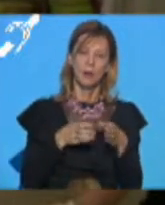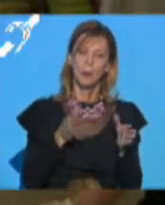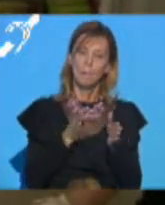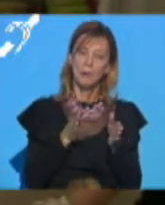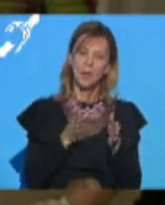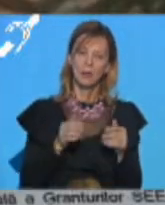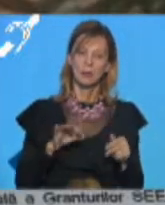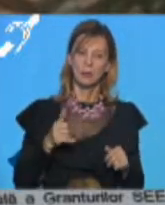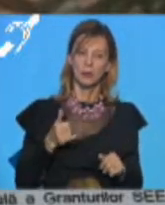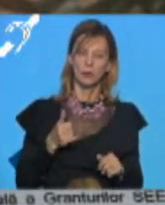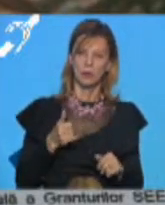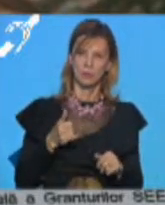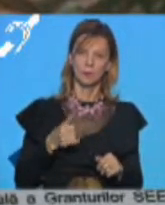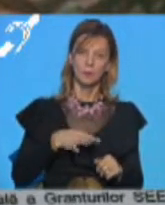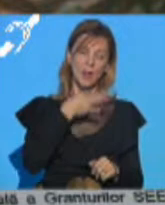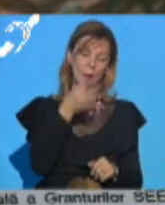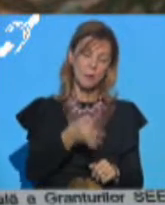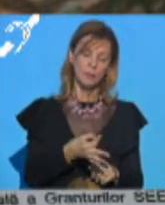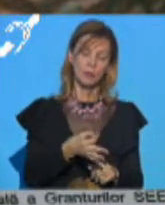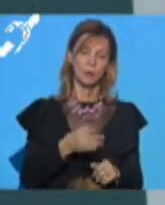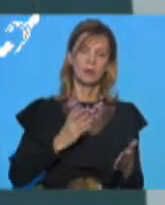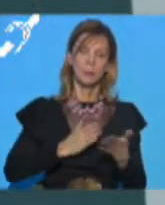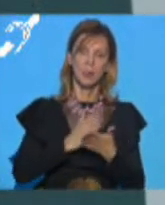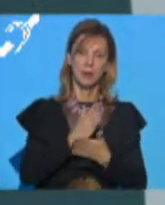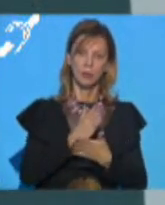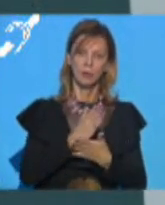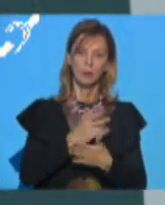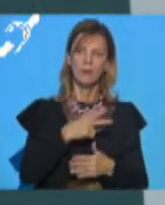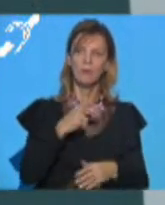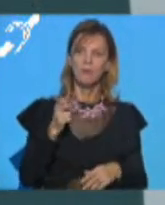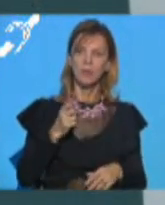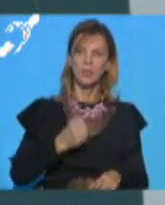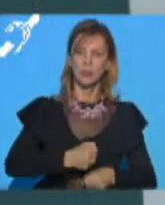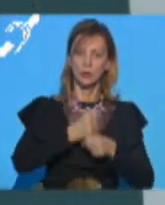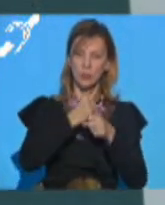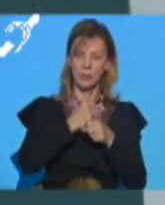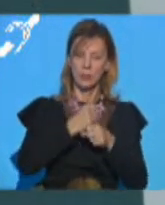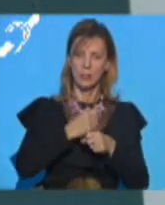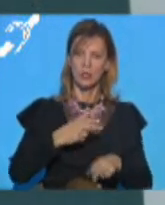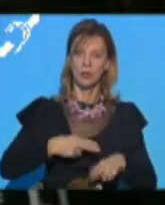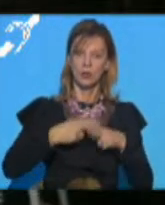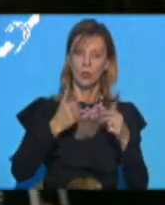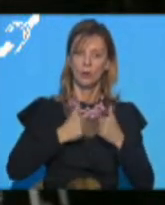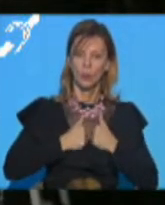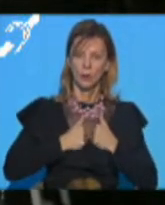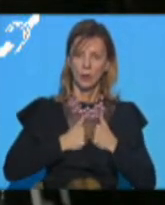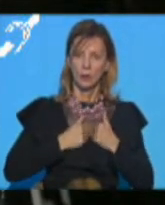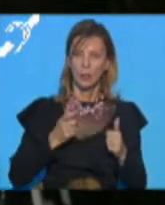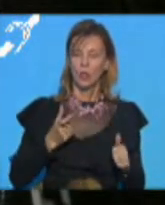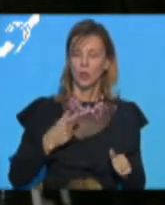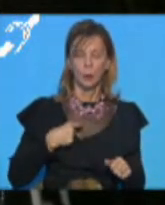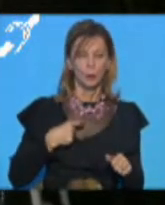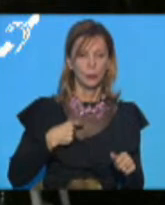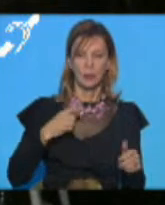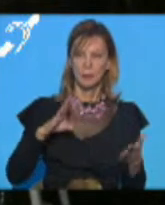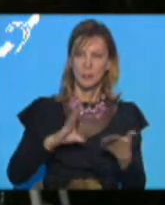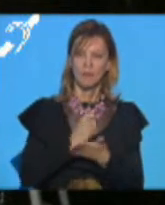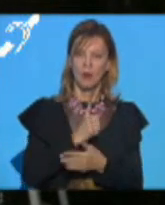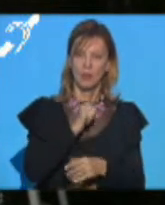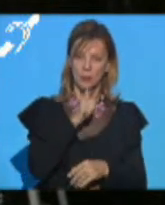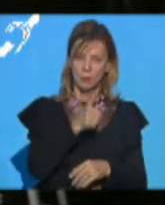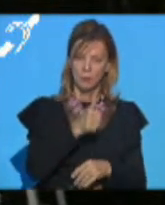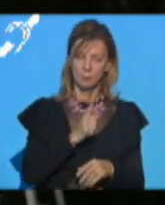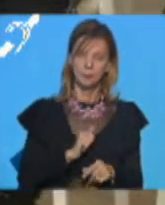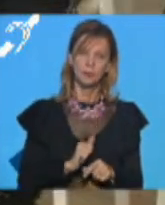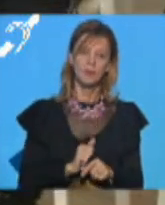și am spus-o și o vom spune mereu, fără susținerea și ajutorul voluntarilor nu am fi reușit niciodată